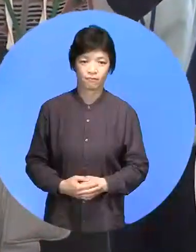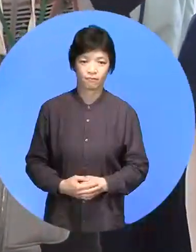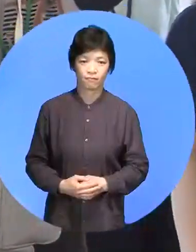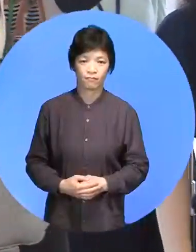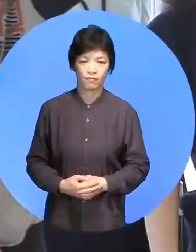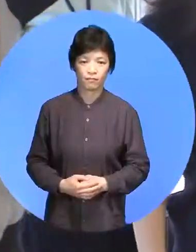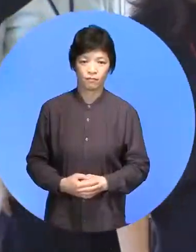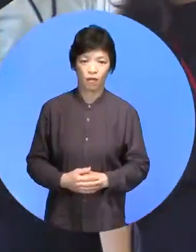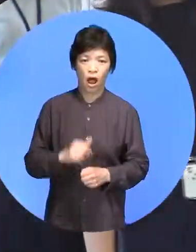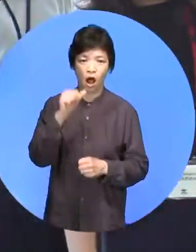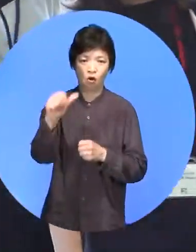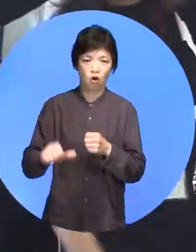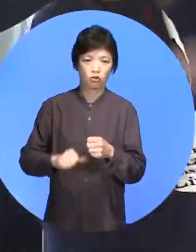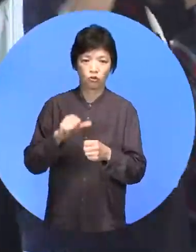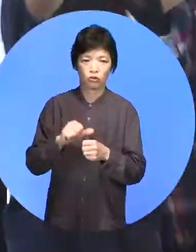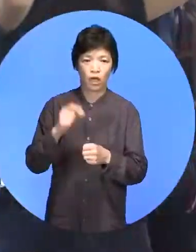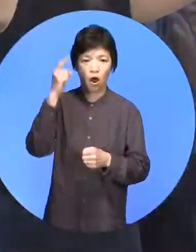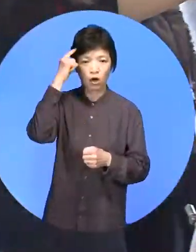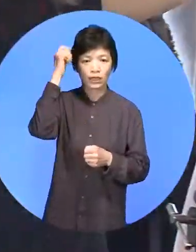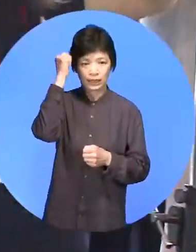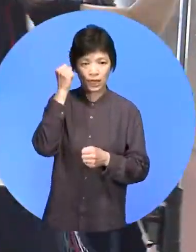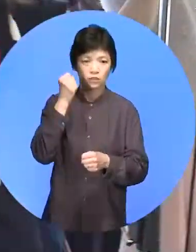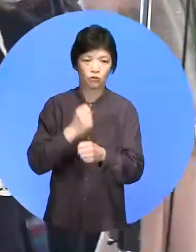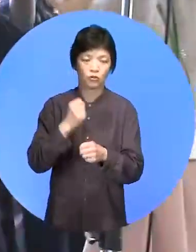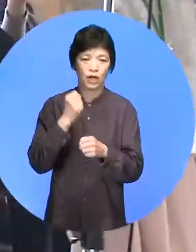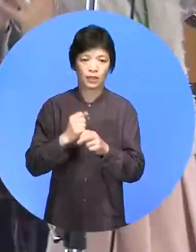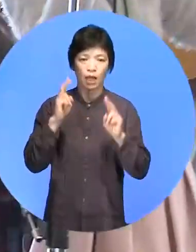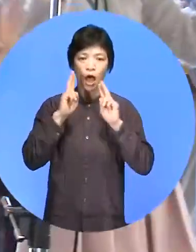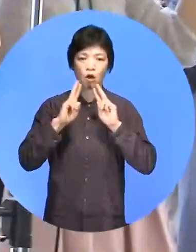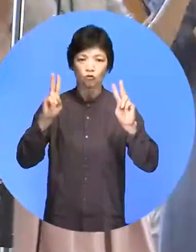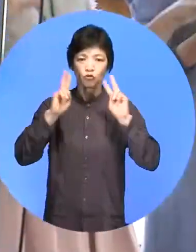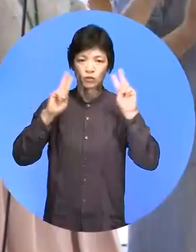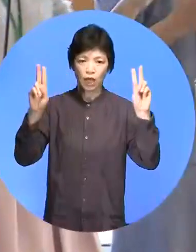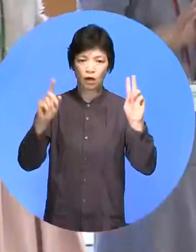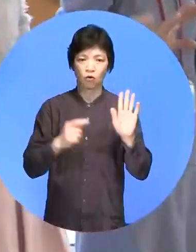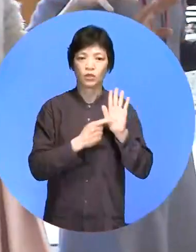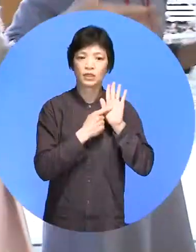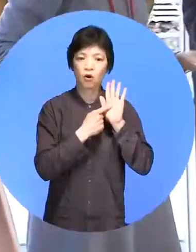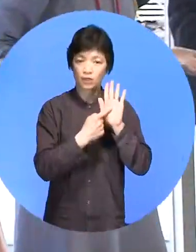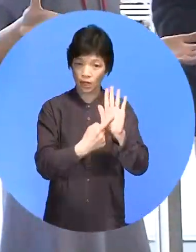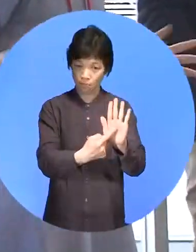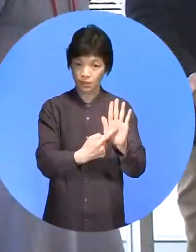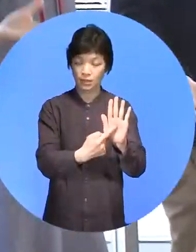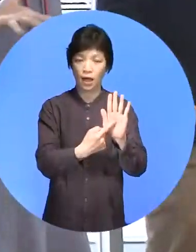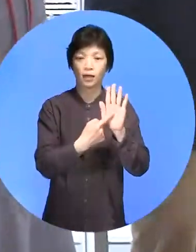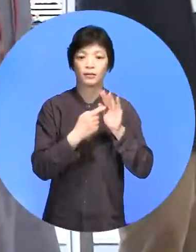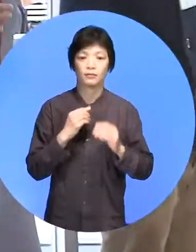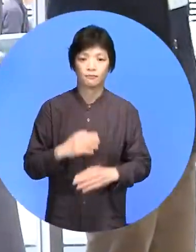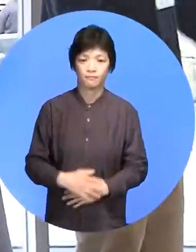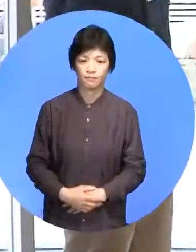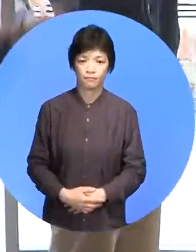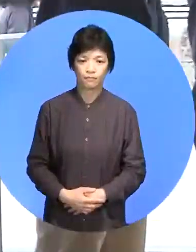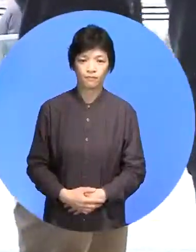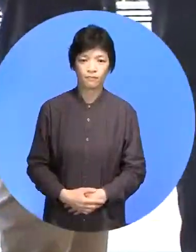また5周年を記念して制作された歌、ゆいぴやの歌が披露されました。